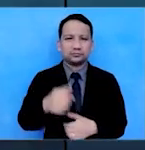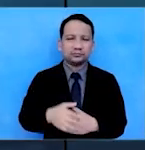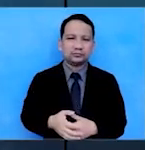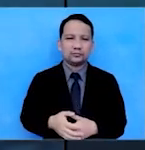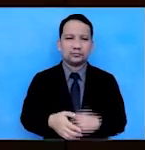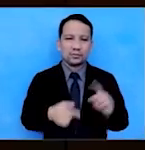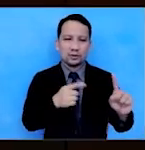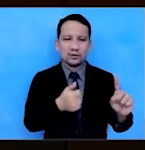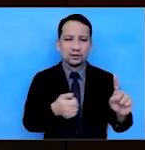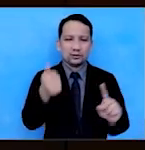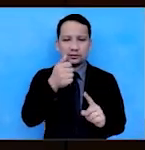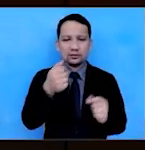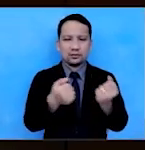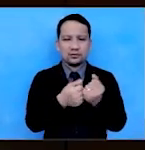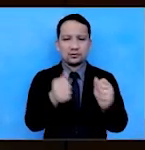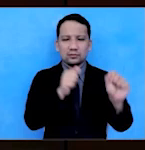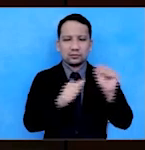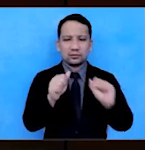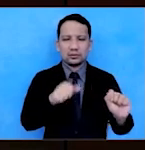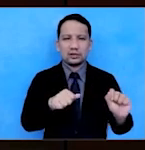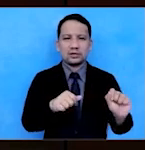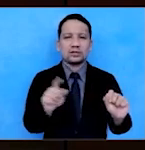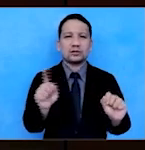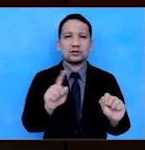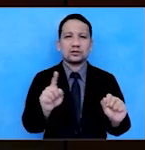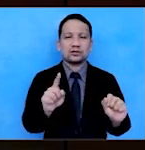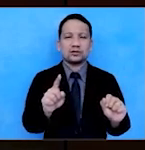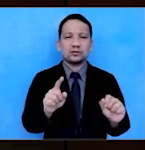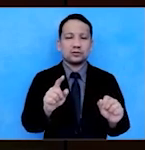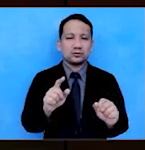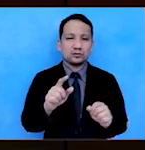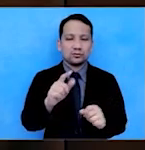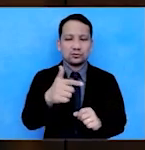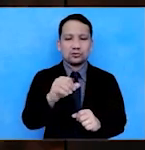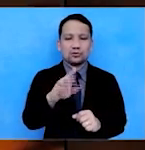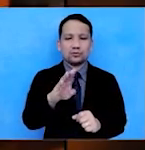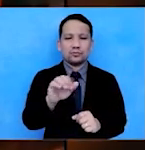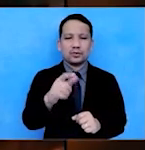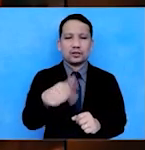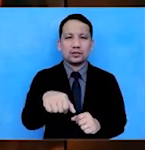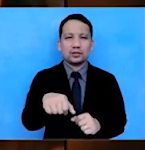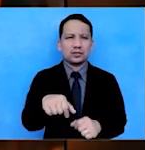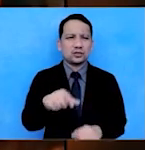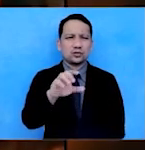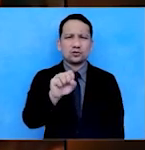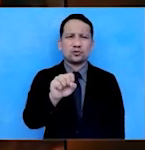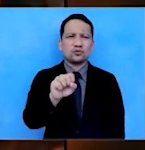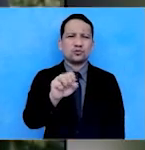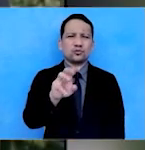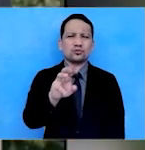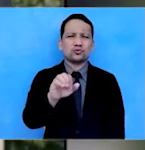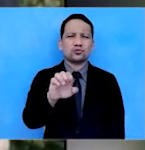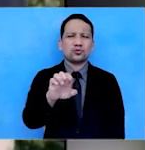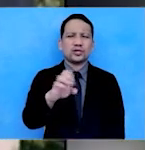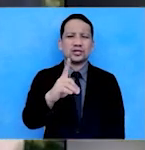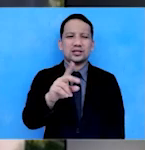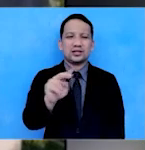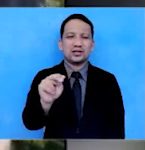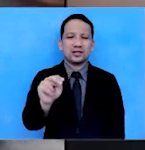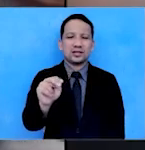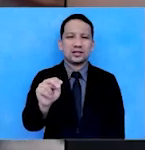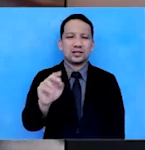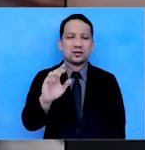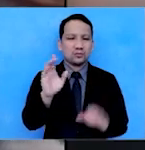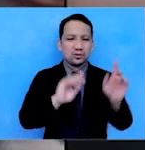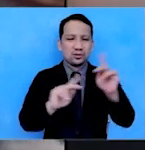Nanalong Best Supporting Actress ang ating kababayan sa Gold Baggy Award sa Sweden. Para yan sa kanyang performance sa